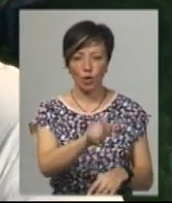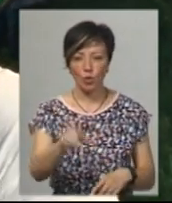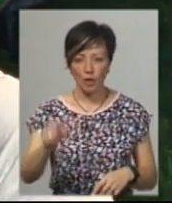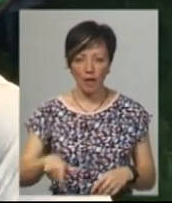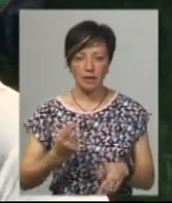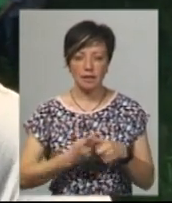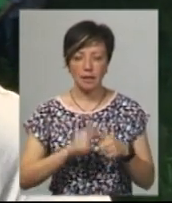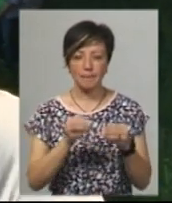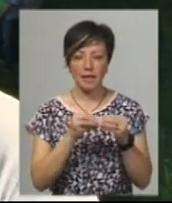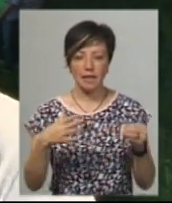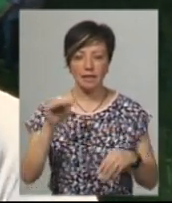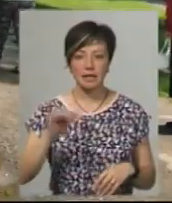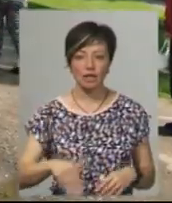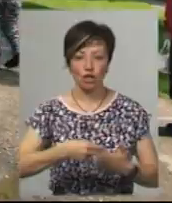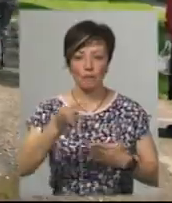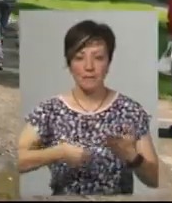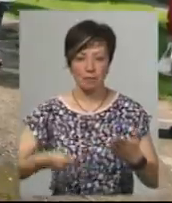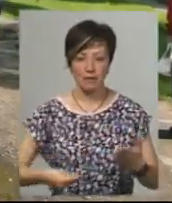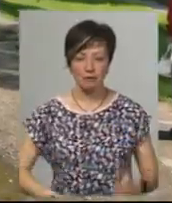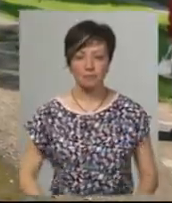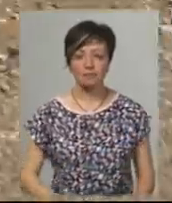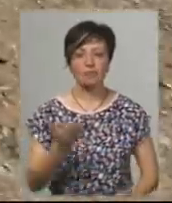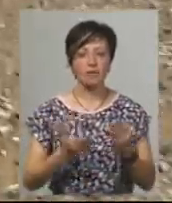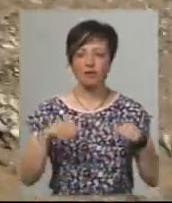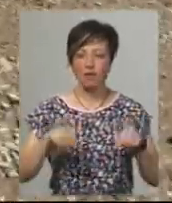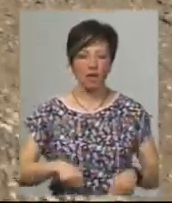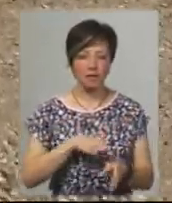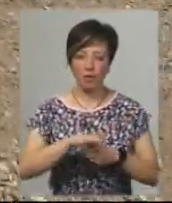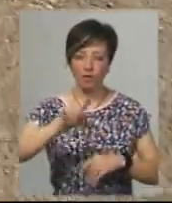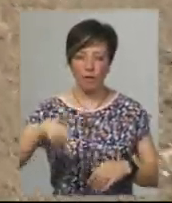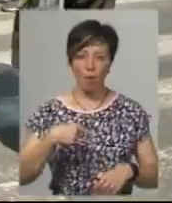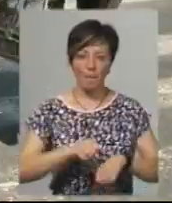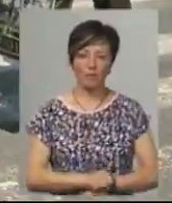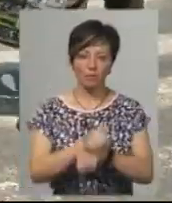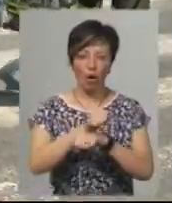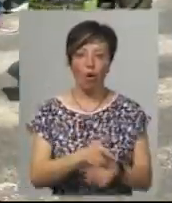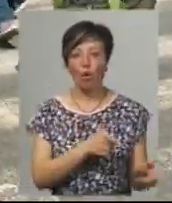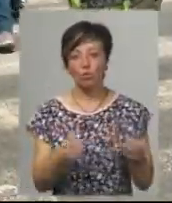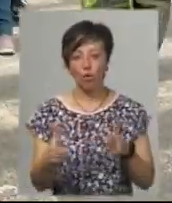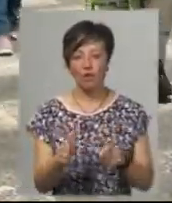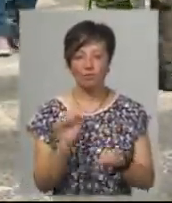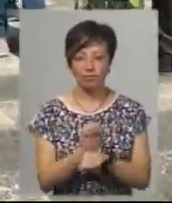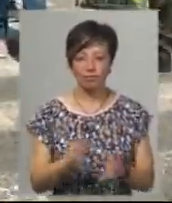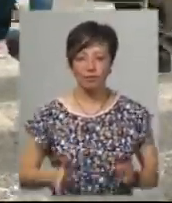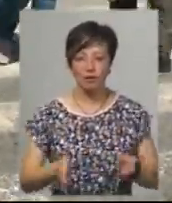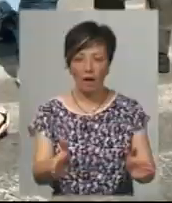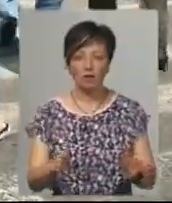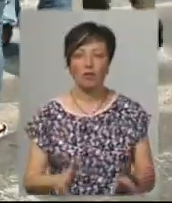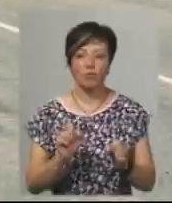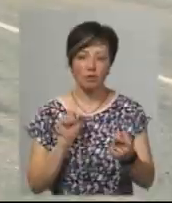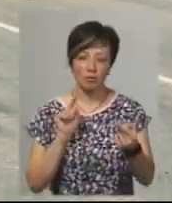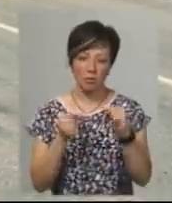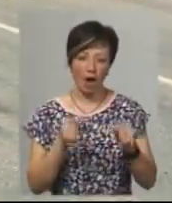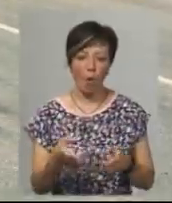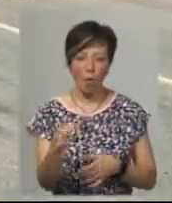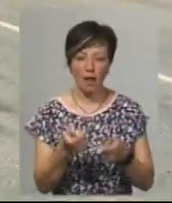оцих 15 тисяч підписів. Якщо влада не виконає вимоги протестувальників, вони готові знову перекривати трасу, пікетуватимуть облдержадміністрацію